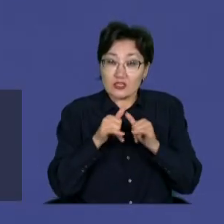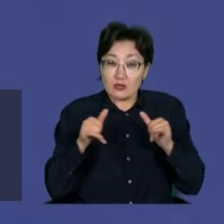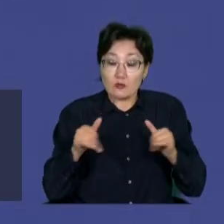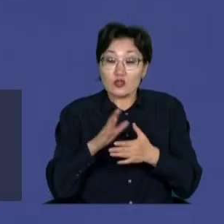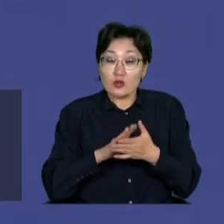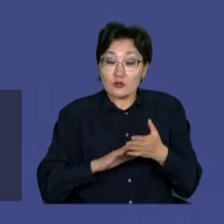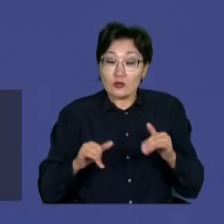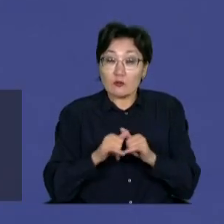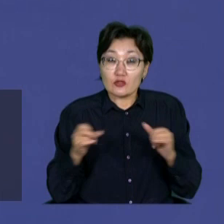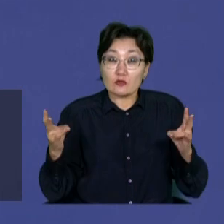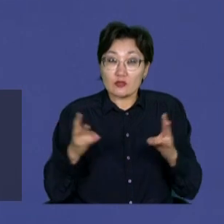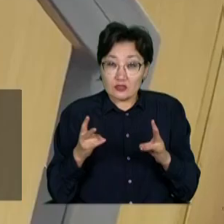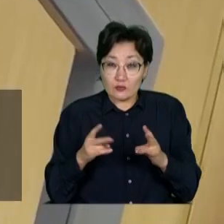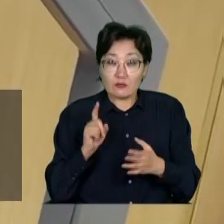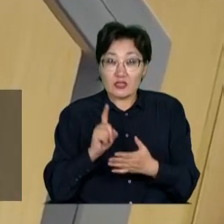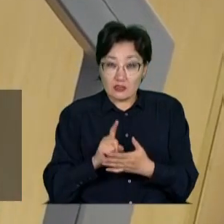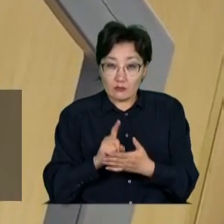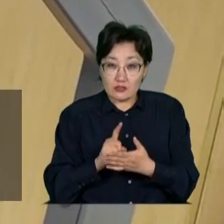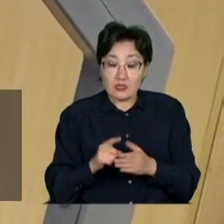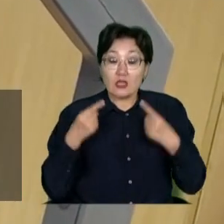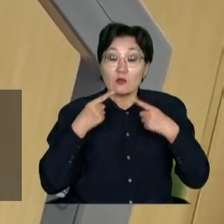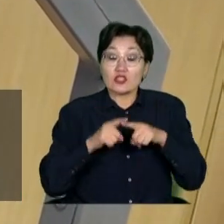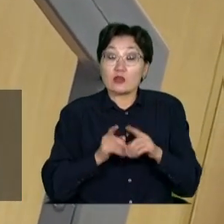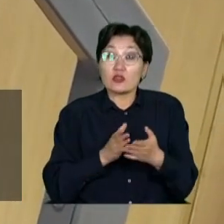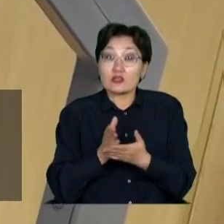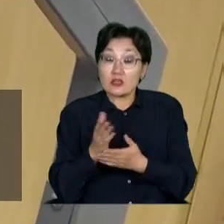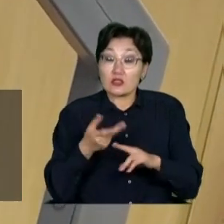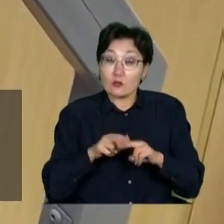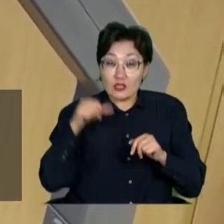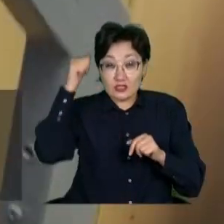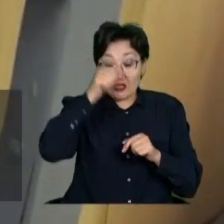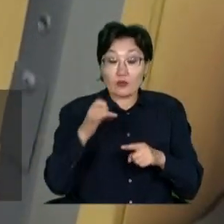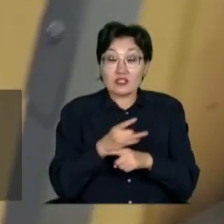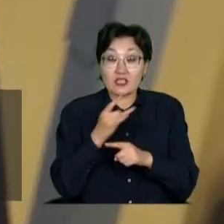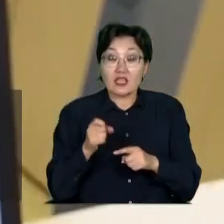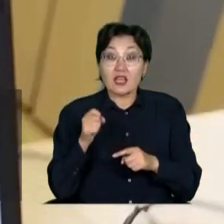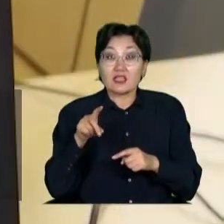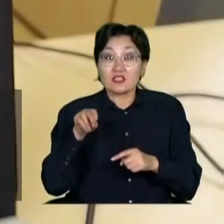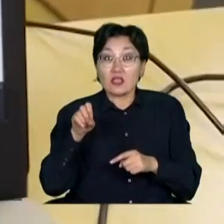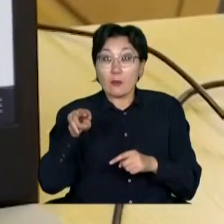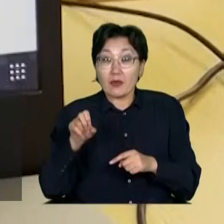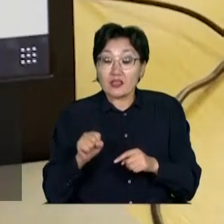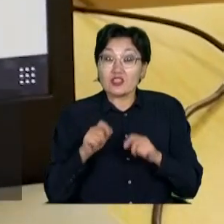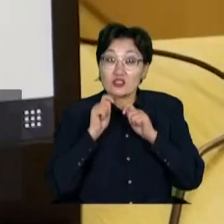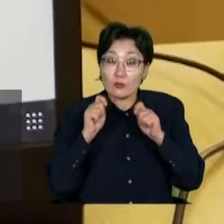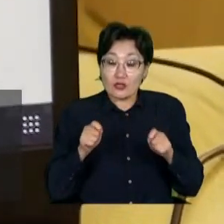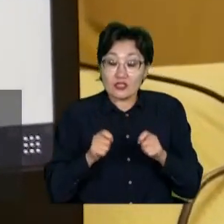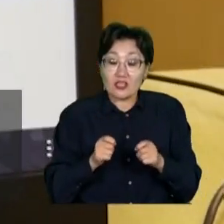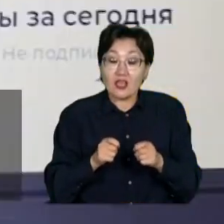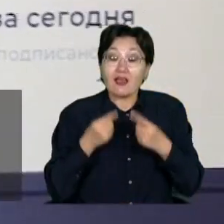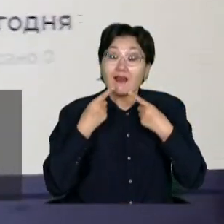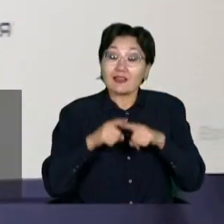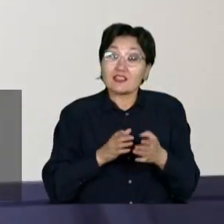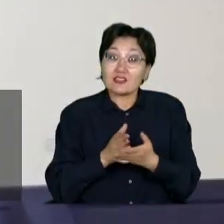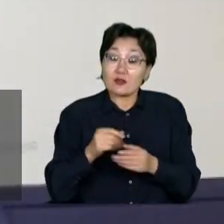әрі дамыта беруге міндеттіміз. IT саласы демекші, осы жылы алғаш рет алтын сапа сыйлығын IT саласындағы кәсіпкерлер алып